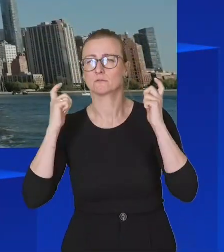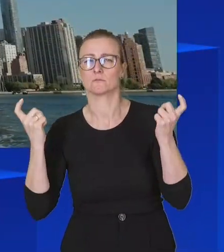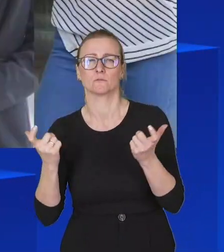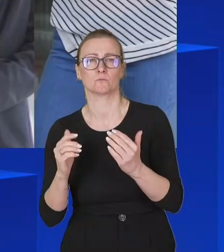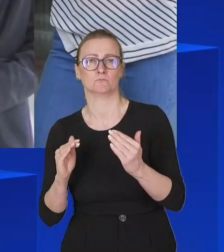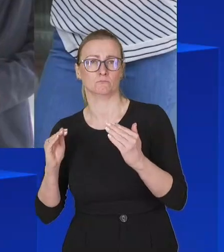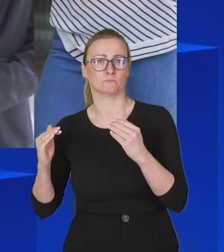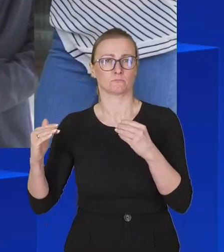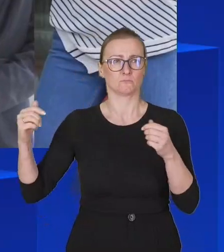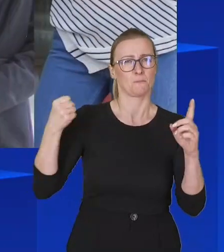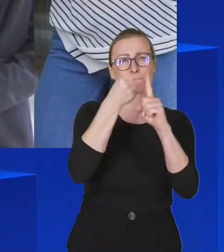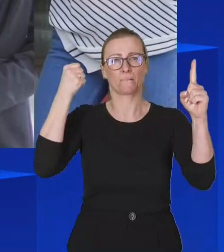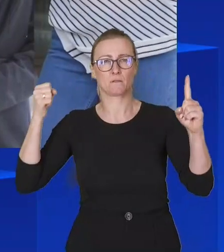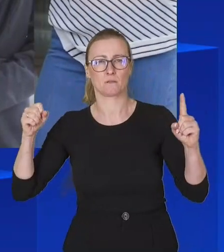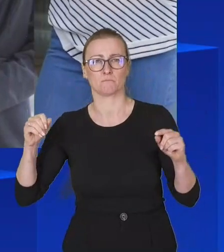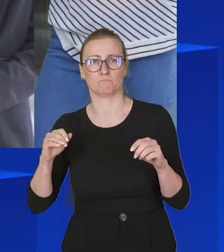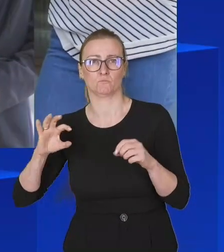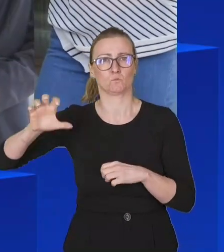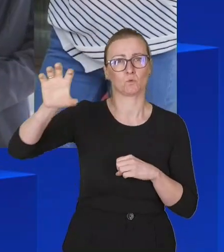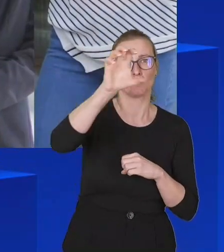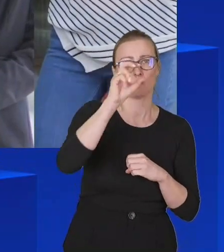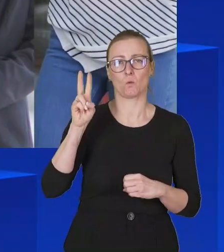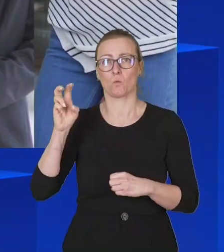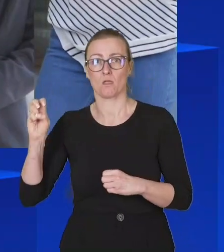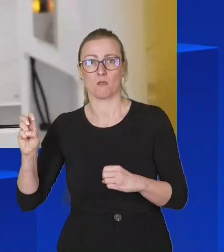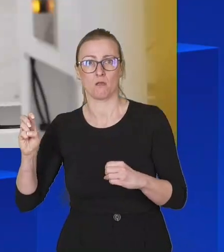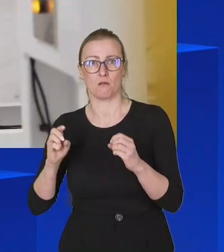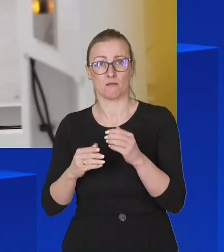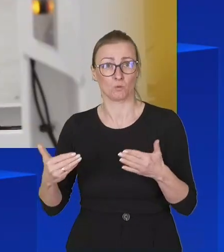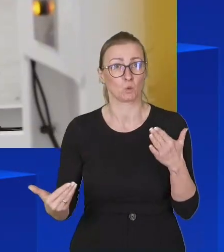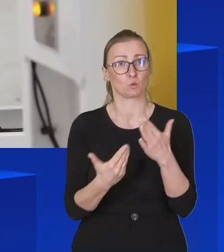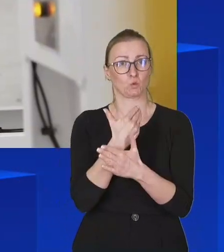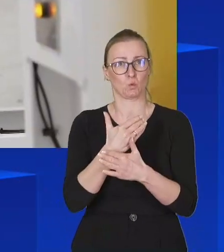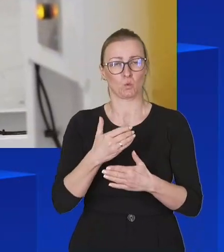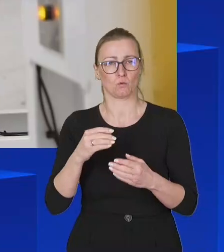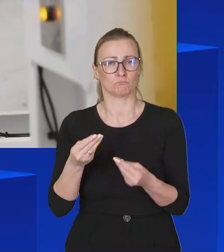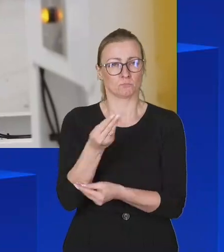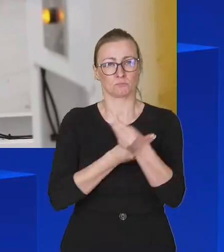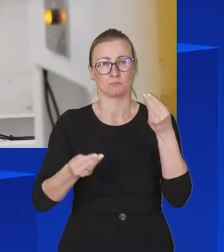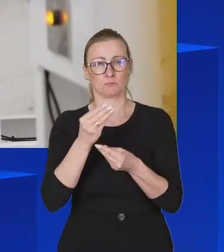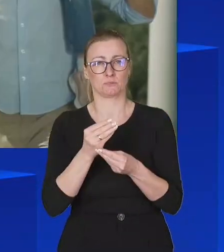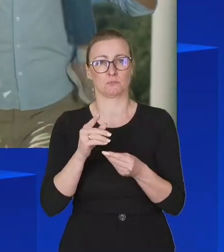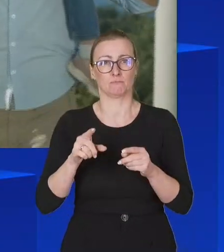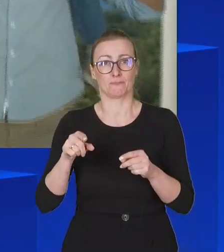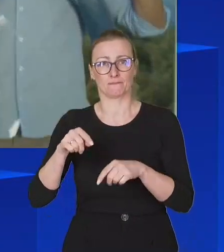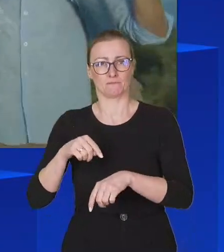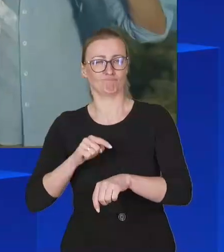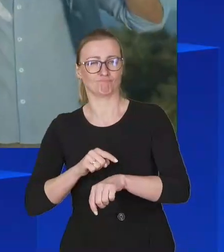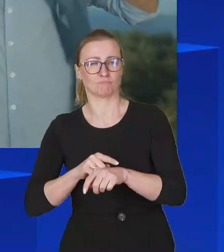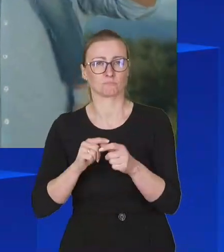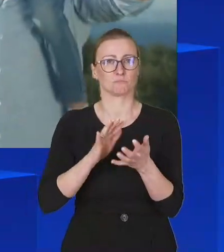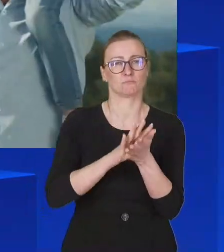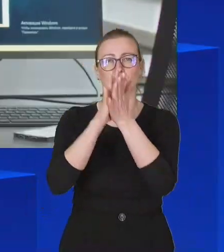globalnych potęg Unia Europejska staje przed nowymi wyzwaniami gospodarczymi. To także czas dużych przemian technologicznych,